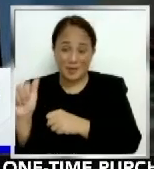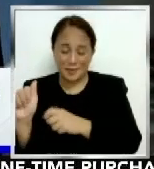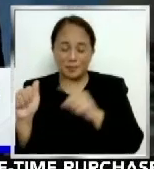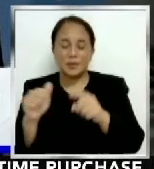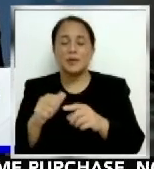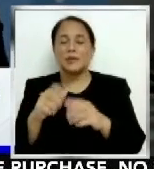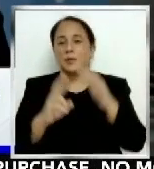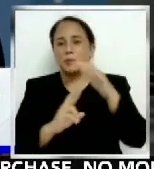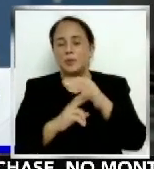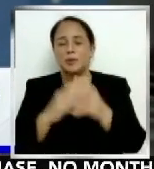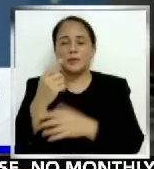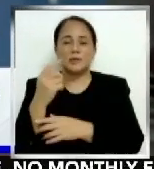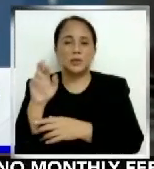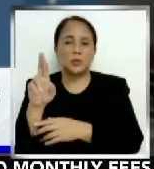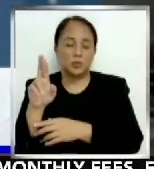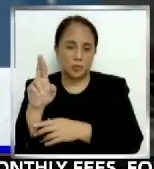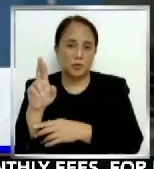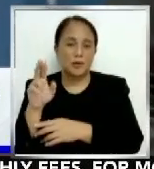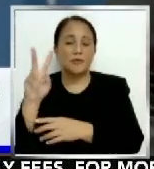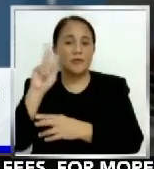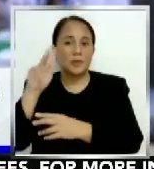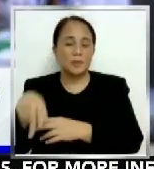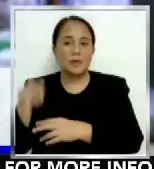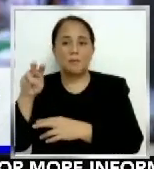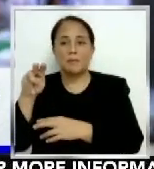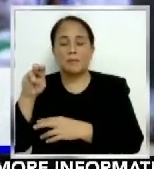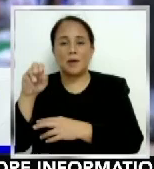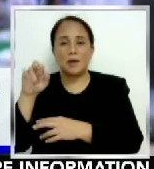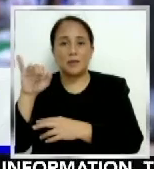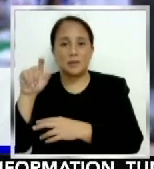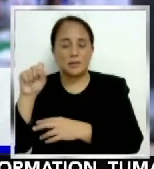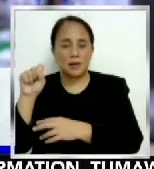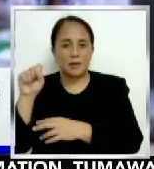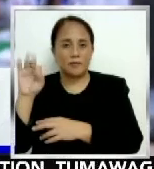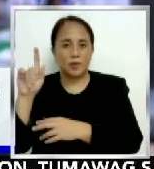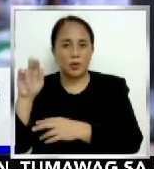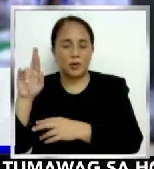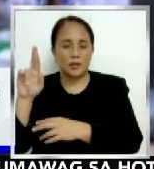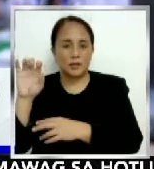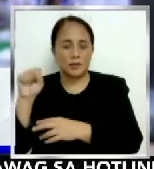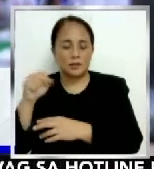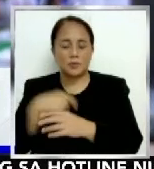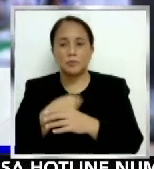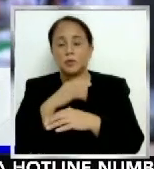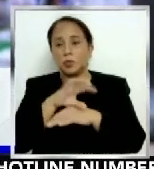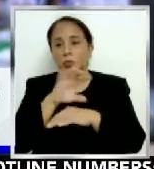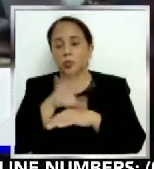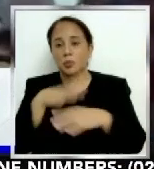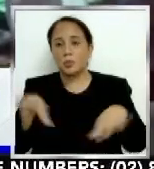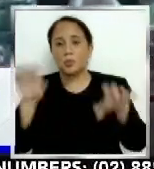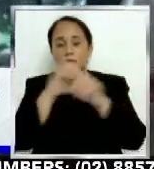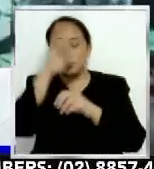of GMA News and Public Affairs, Marisa L. Flores, noong Hunyo. Matatapos ang kanyang consultancy sa kumpanya sa October 15,